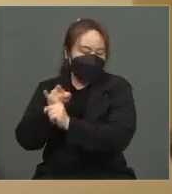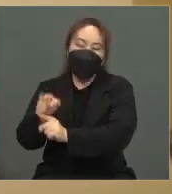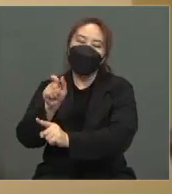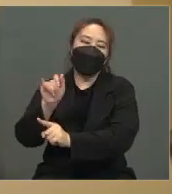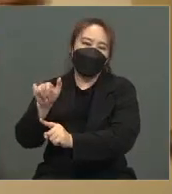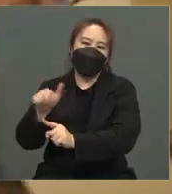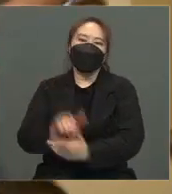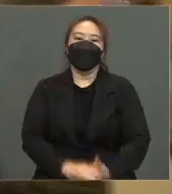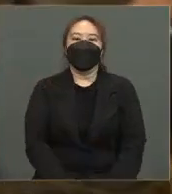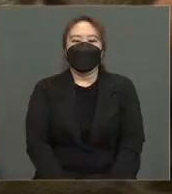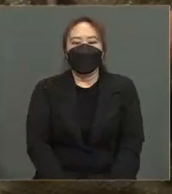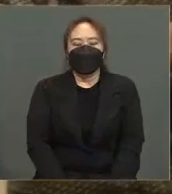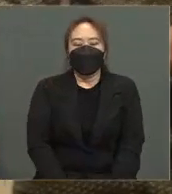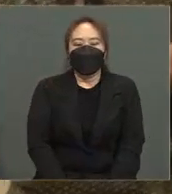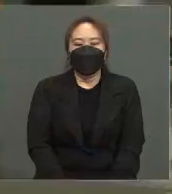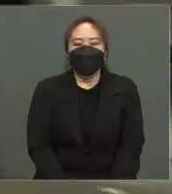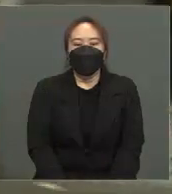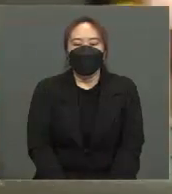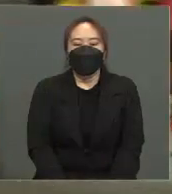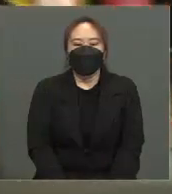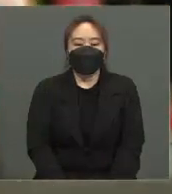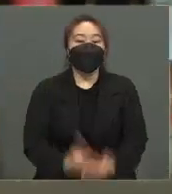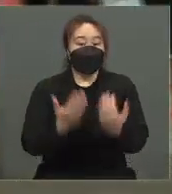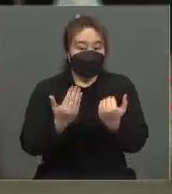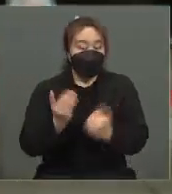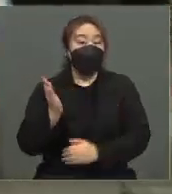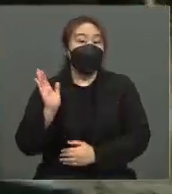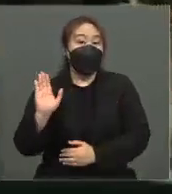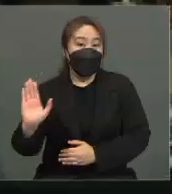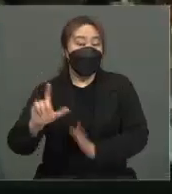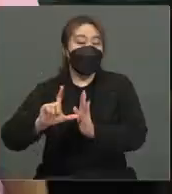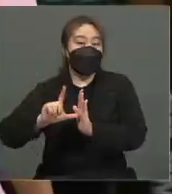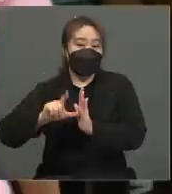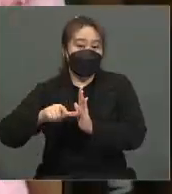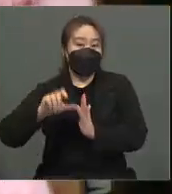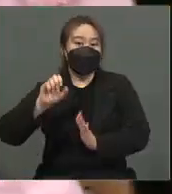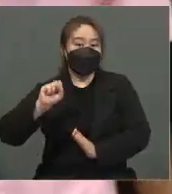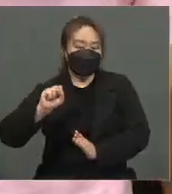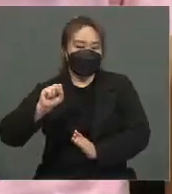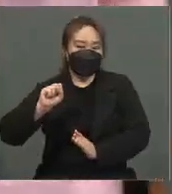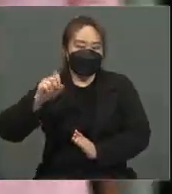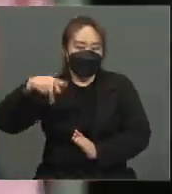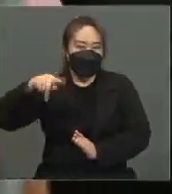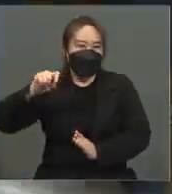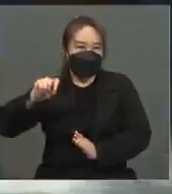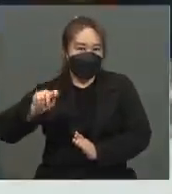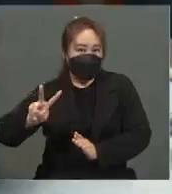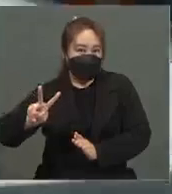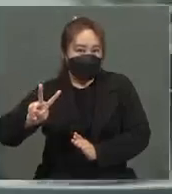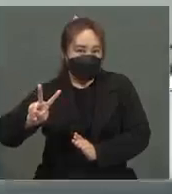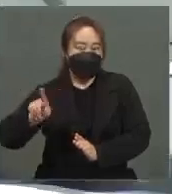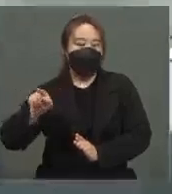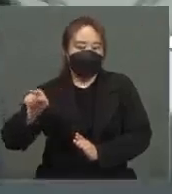ป็นหลัก ก็อันนี้เป็นคำยืนยันของท่านเลขา ค่ะ กพฐ.นะครับถึงเรื่อง